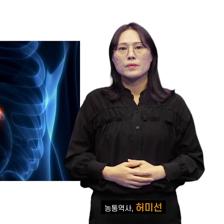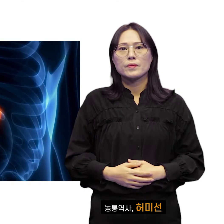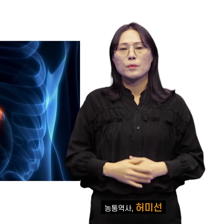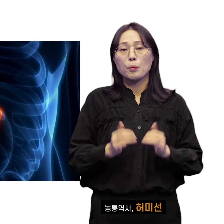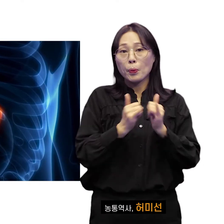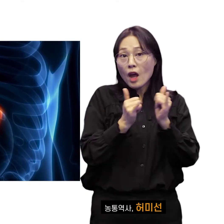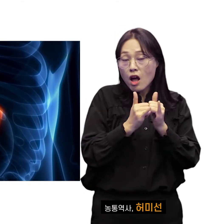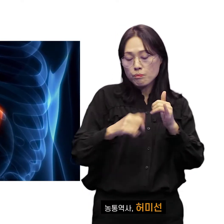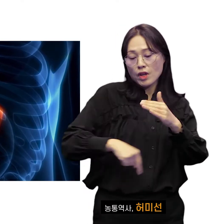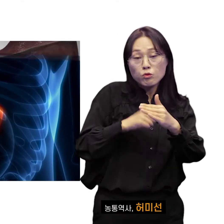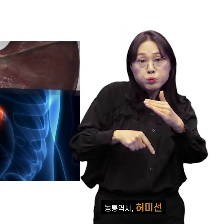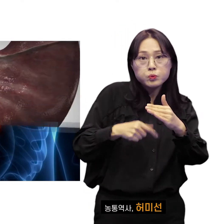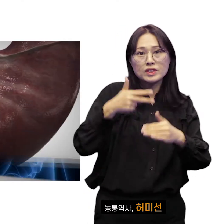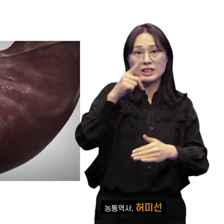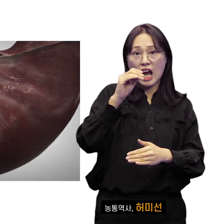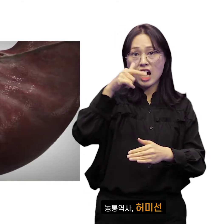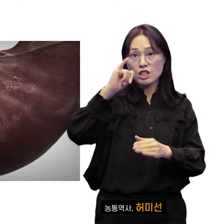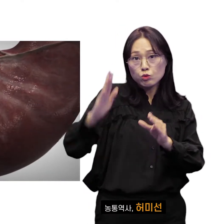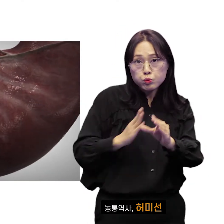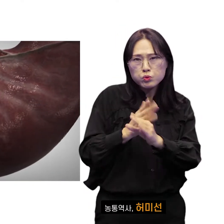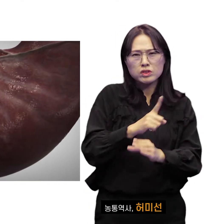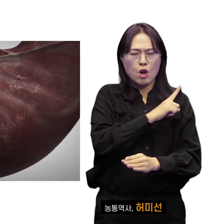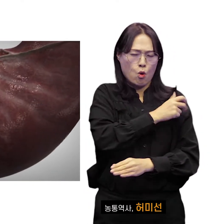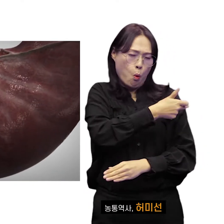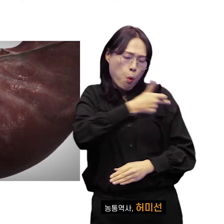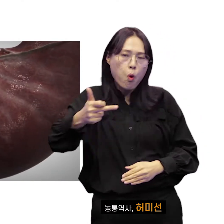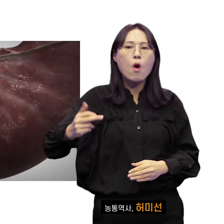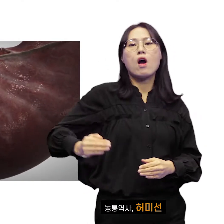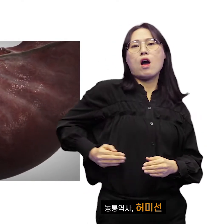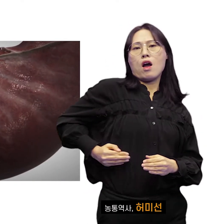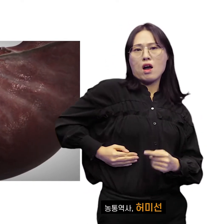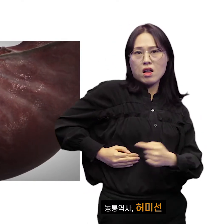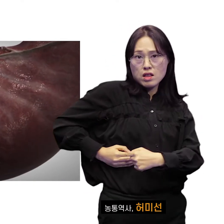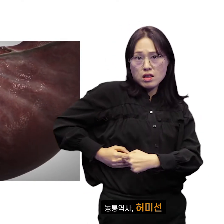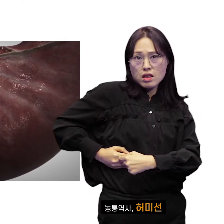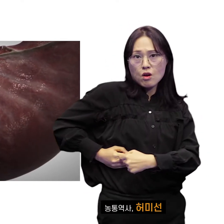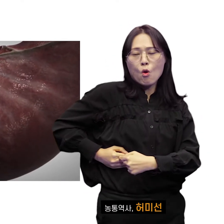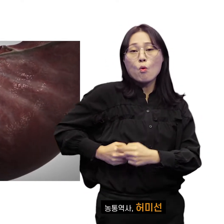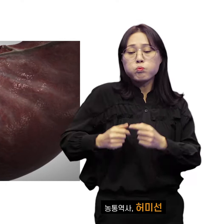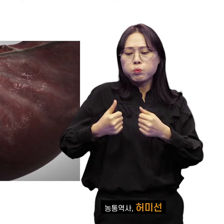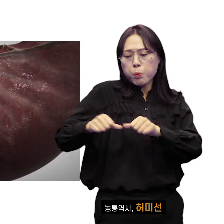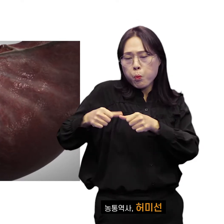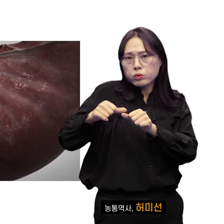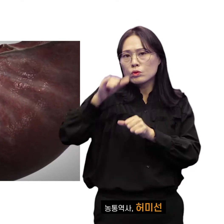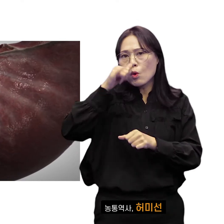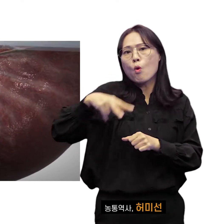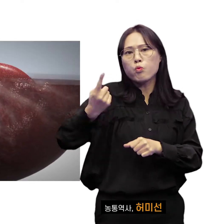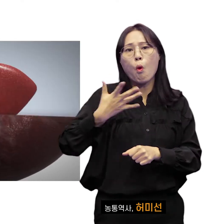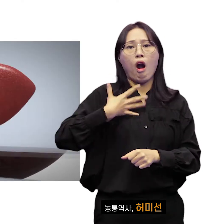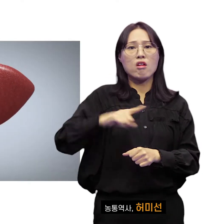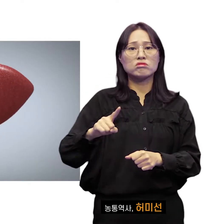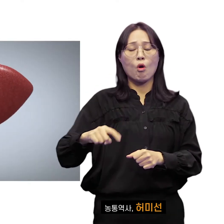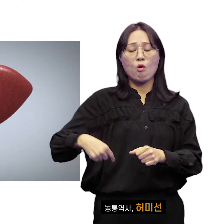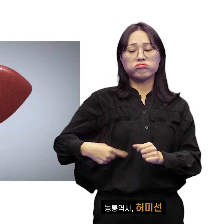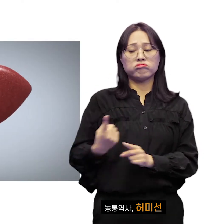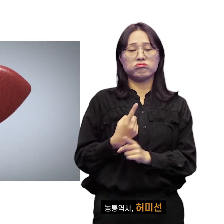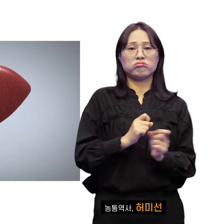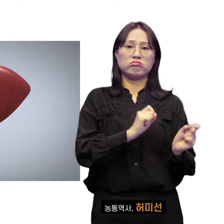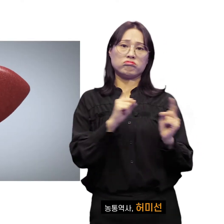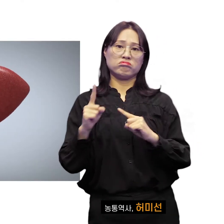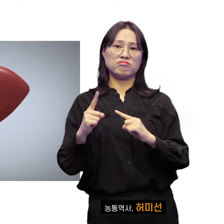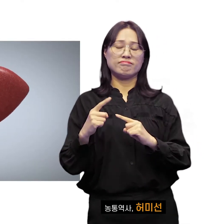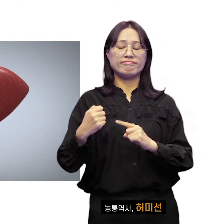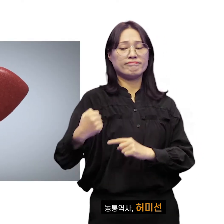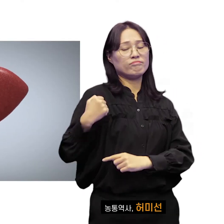사람의 내부 장기 중 가장 큰 간은 복부의 오른쪽 위에 위치하며 손상을 입어도 스스로 고쳐나가는 재생